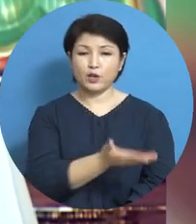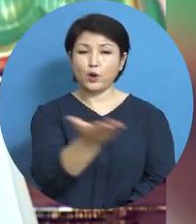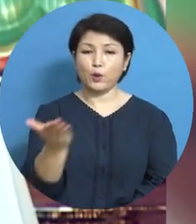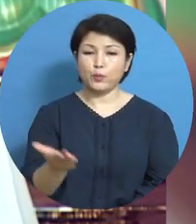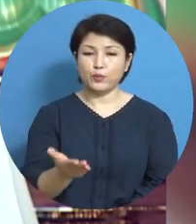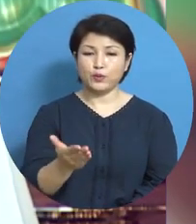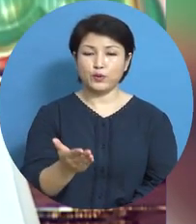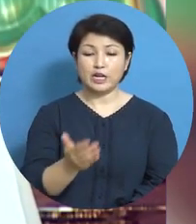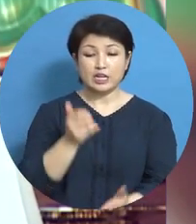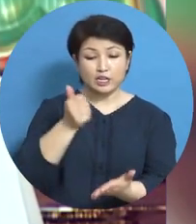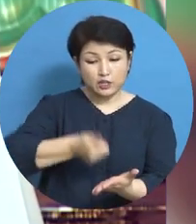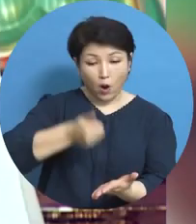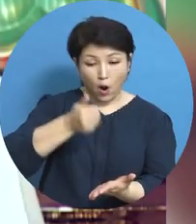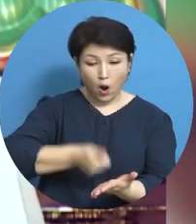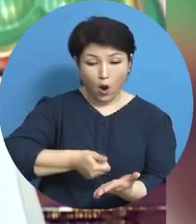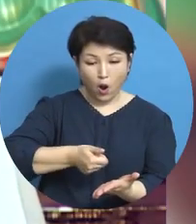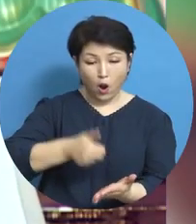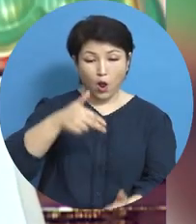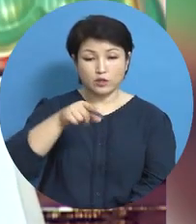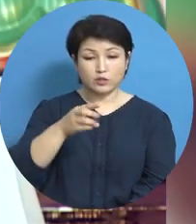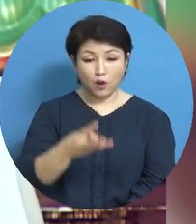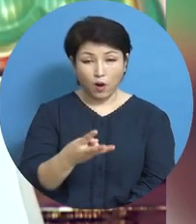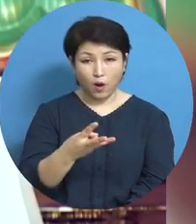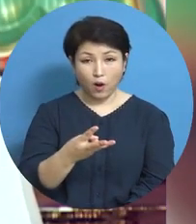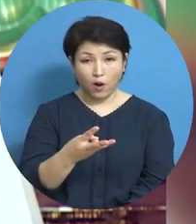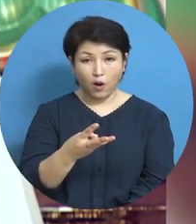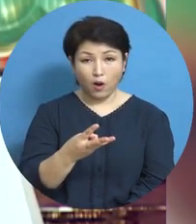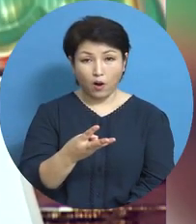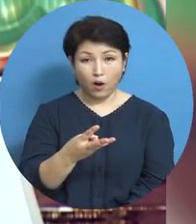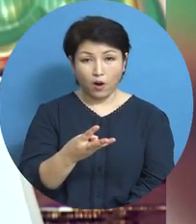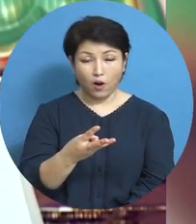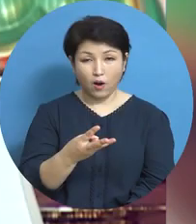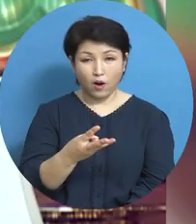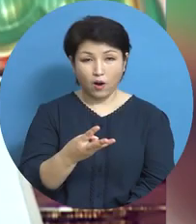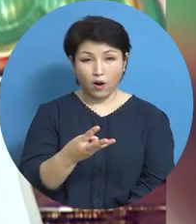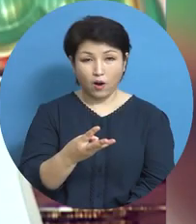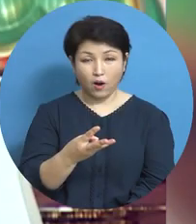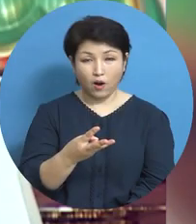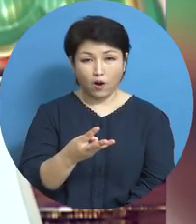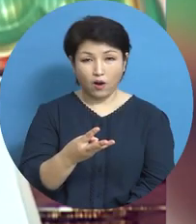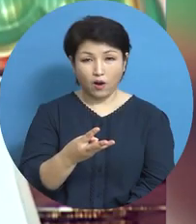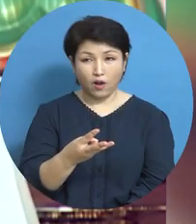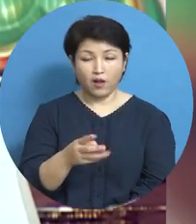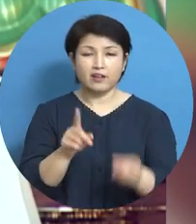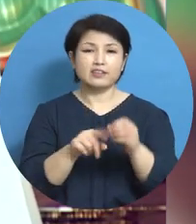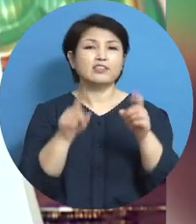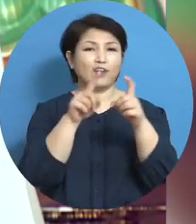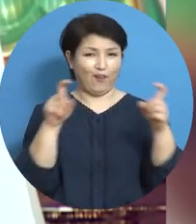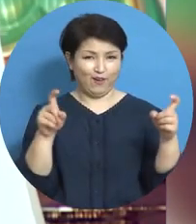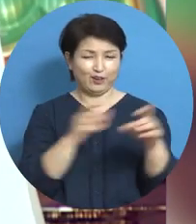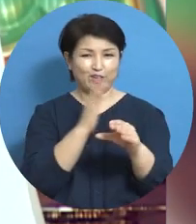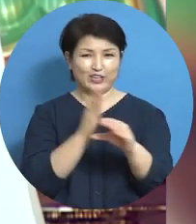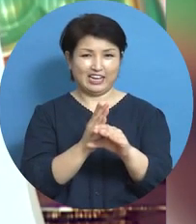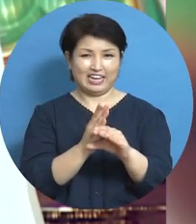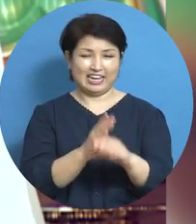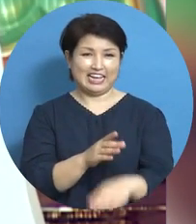절할 때 제일 기억에 남는 절이 뭐예요? 인도에 있는 절 가운데 아마 기원정사일